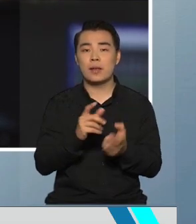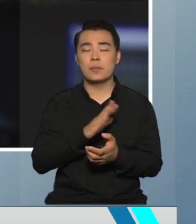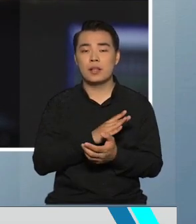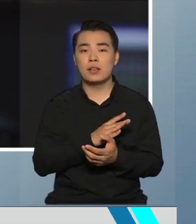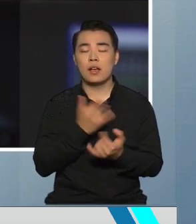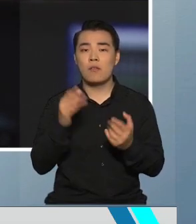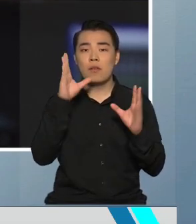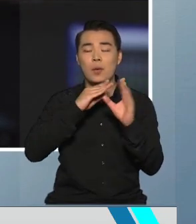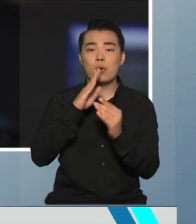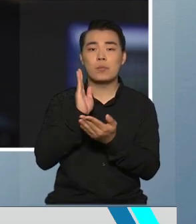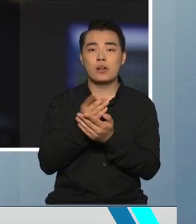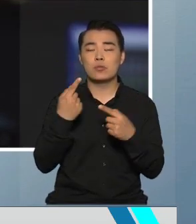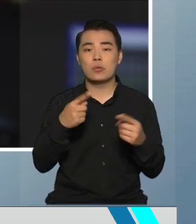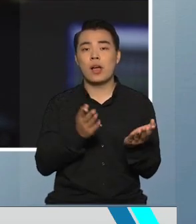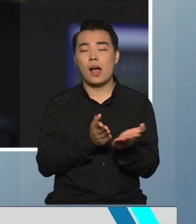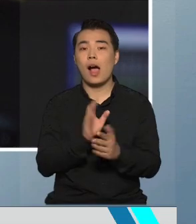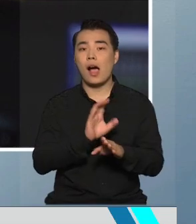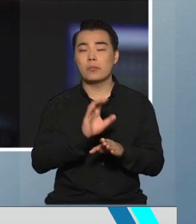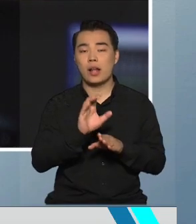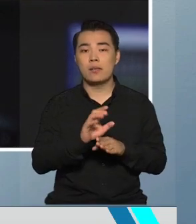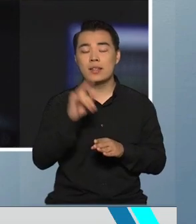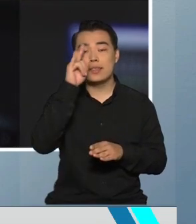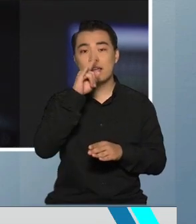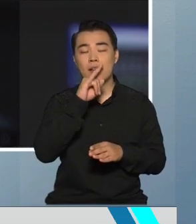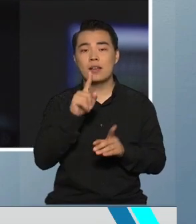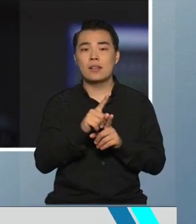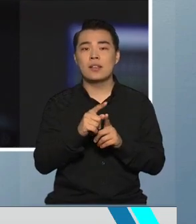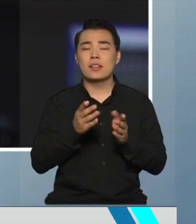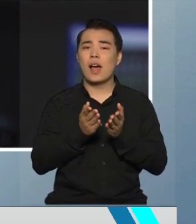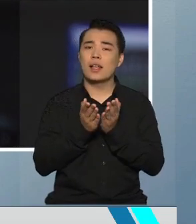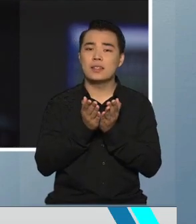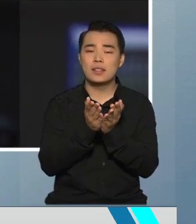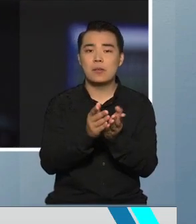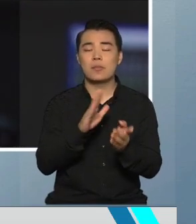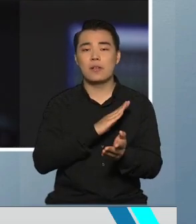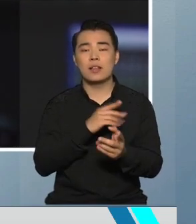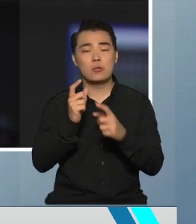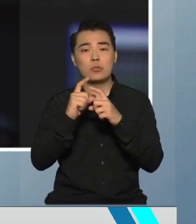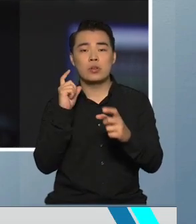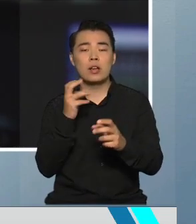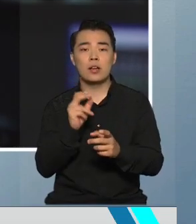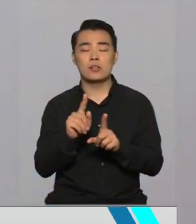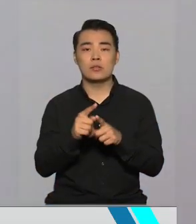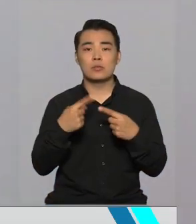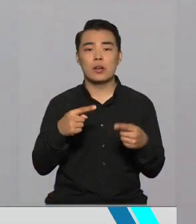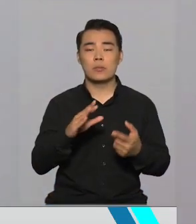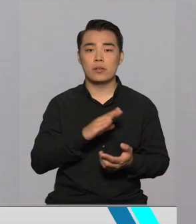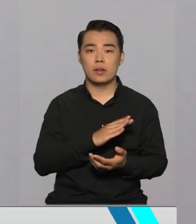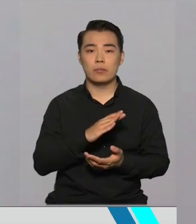Рассматривает возможности отправки нефти танкерами, как этот приемка осуществляется